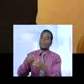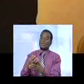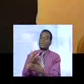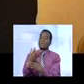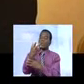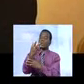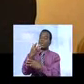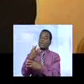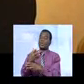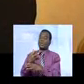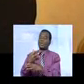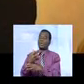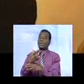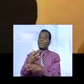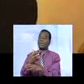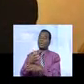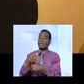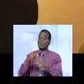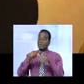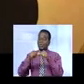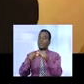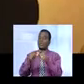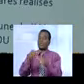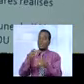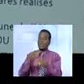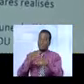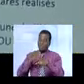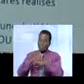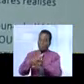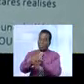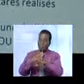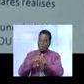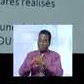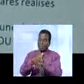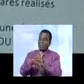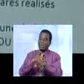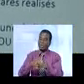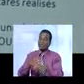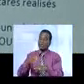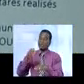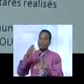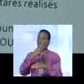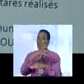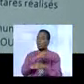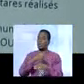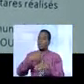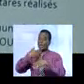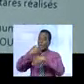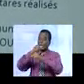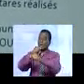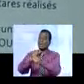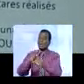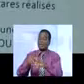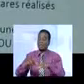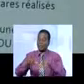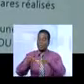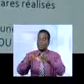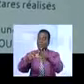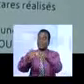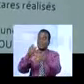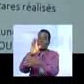bois d'œuvre et d'ébénisterie, le reboisement ou la création de plantations